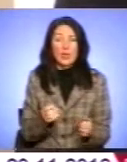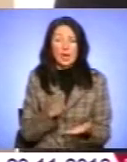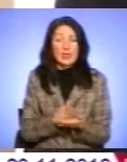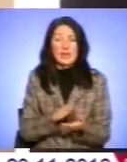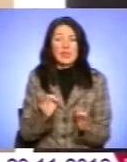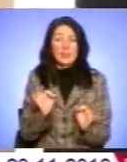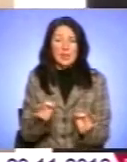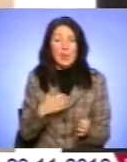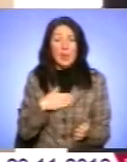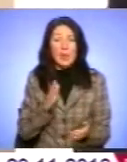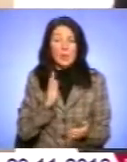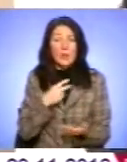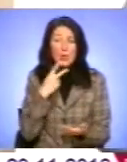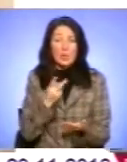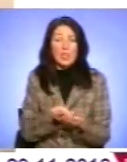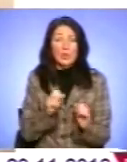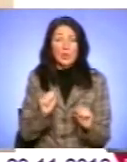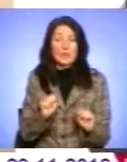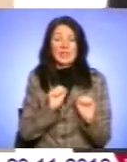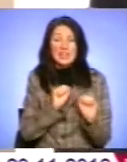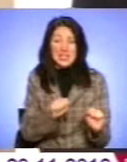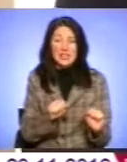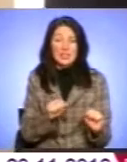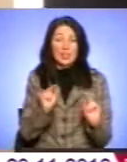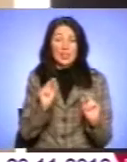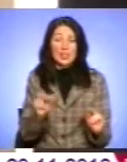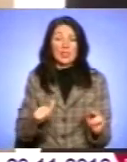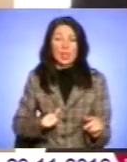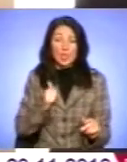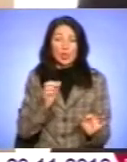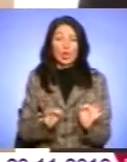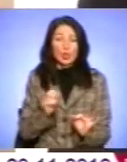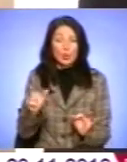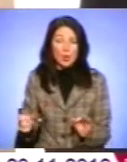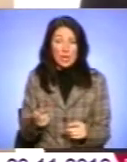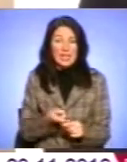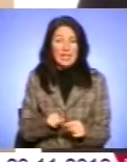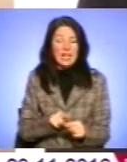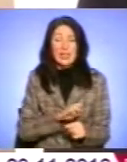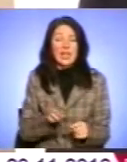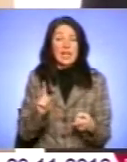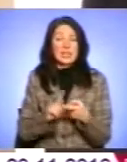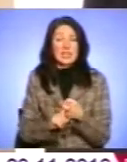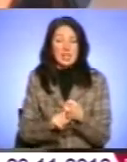Ми передбачаємо можливість і захисту честі і гідності судді, який не залежить від волі судді.